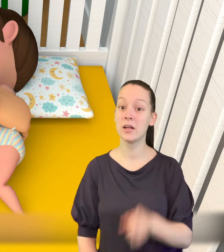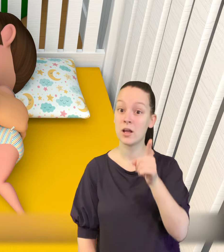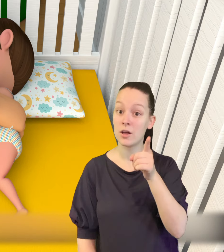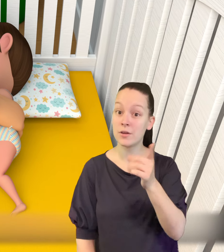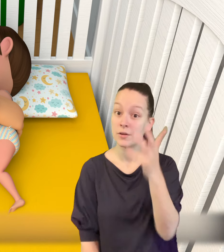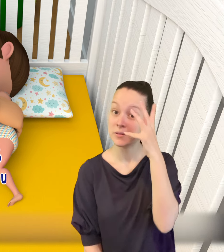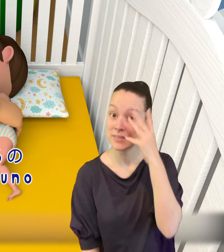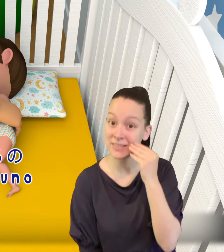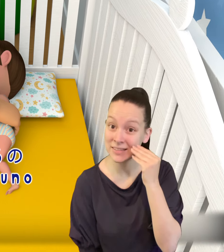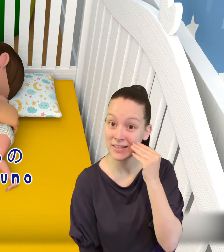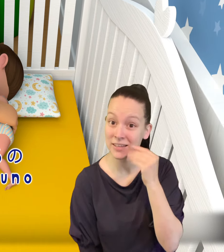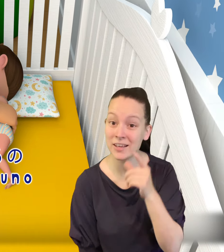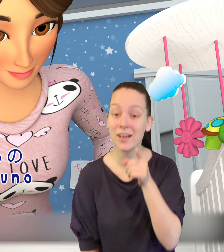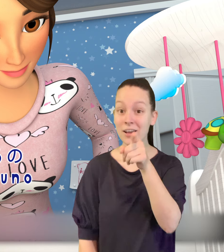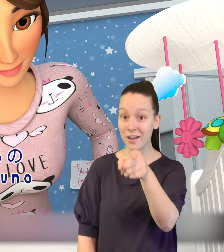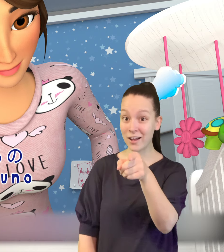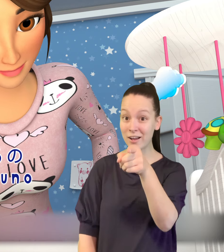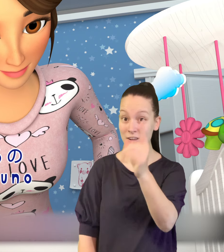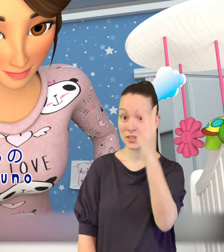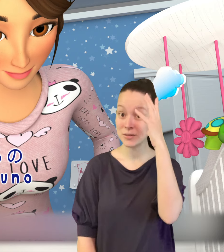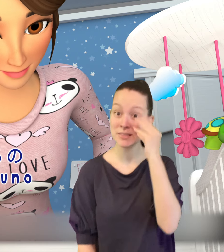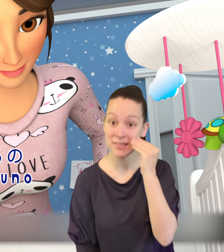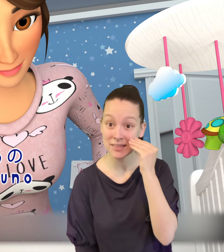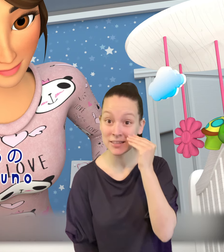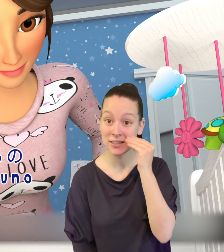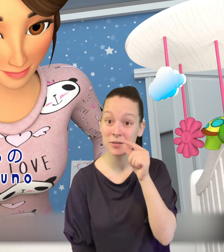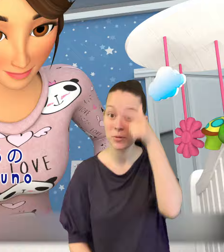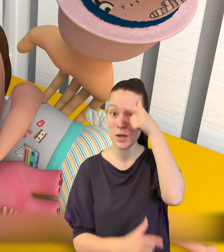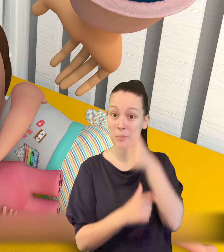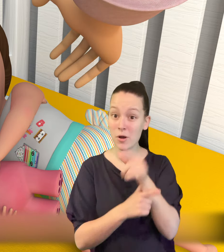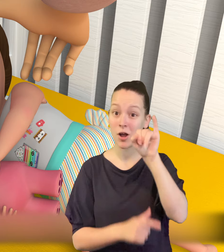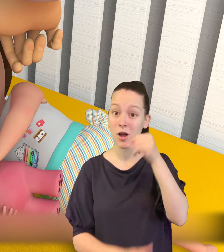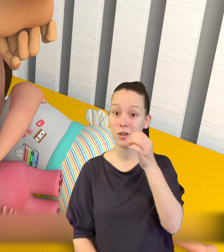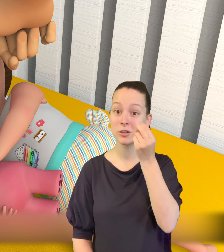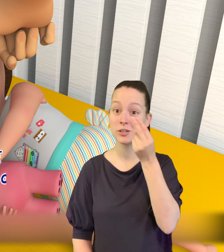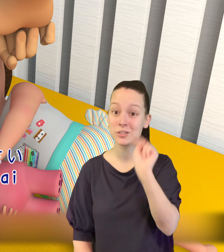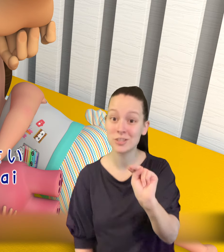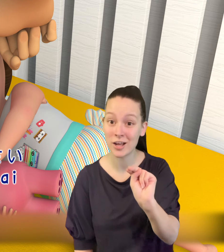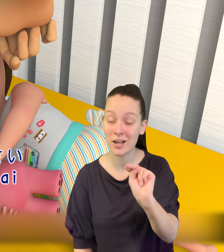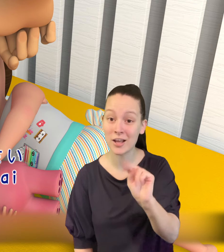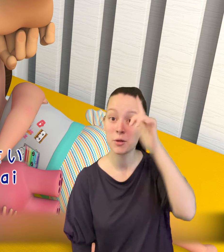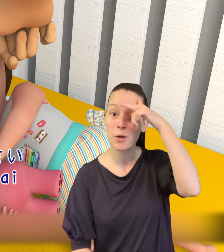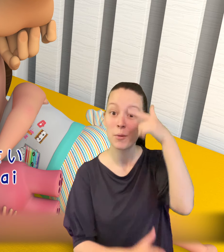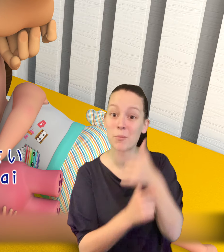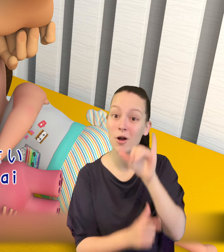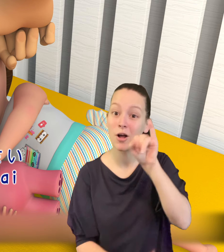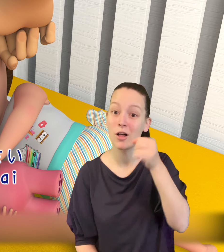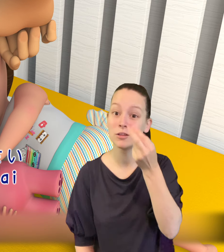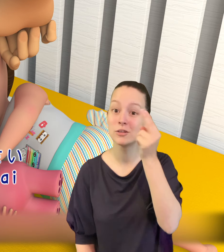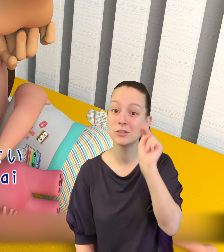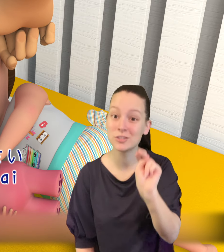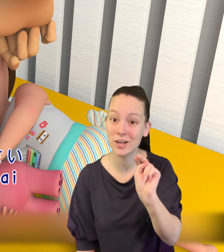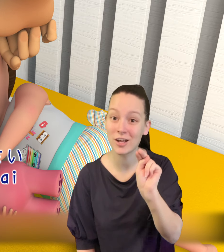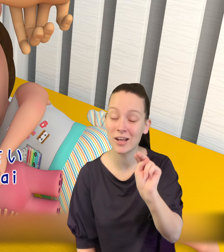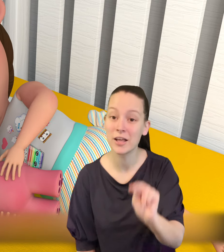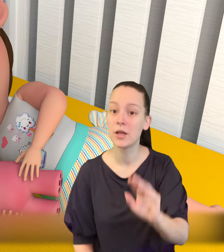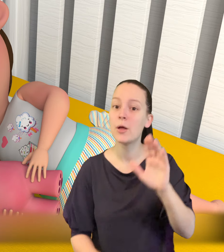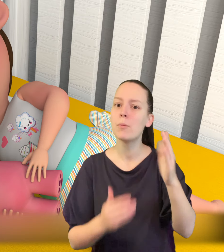寝ているの寝ているの起きなさい起き